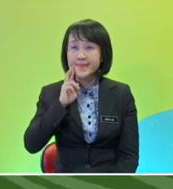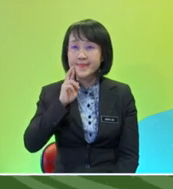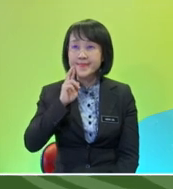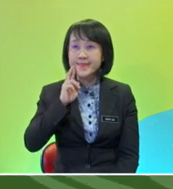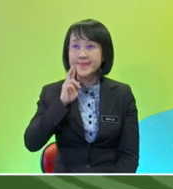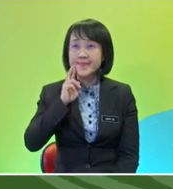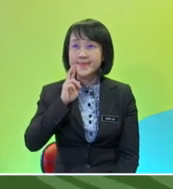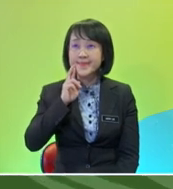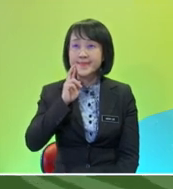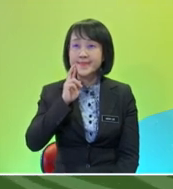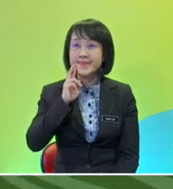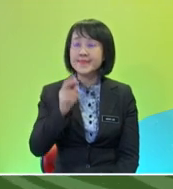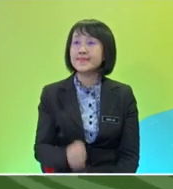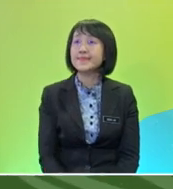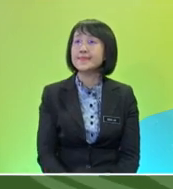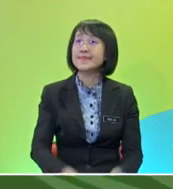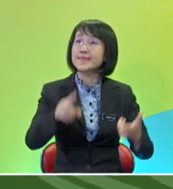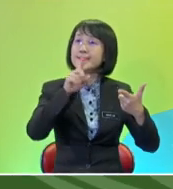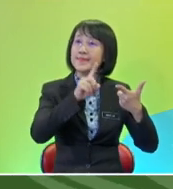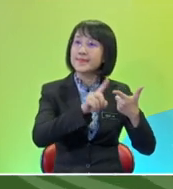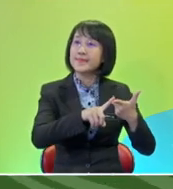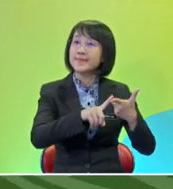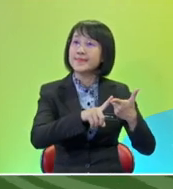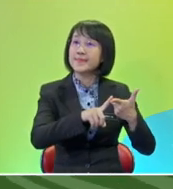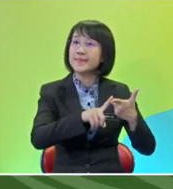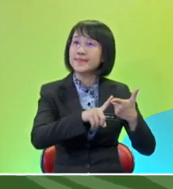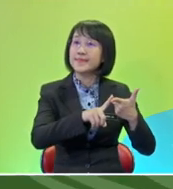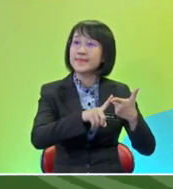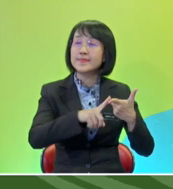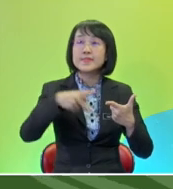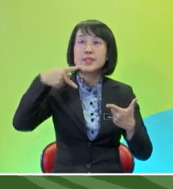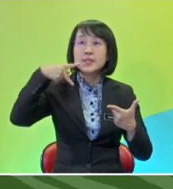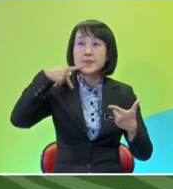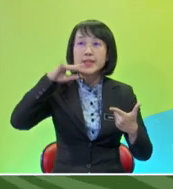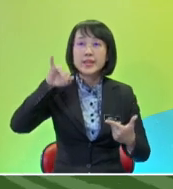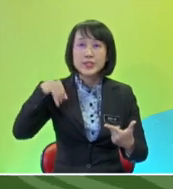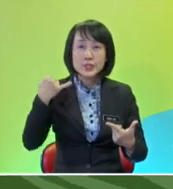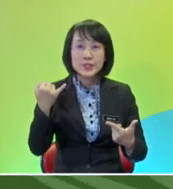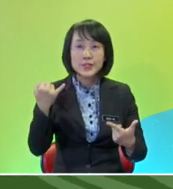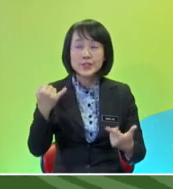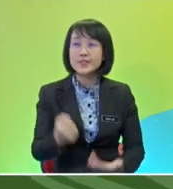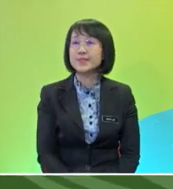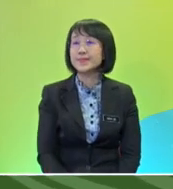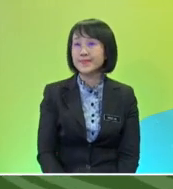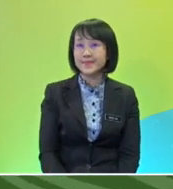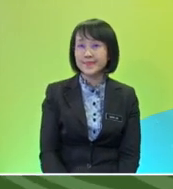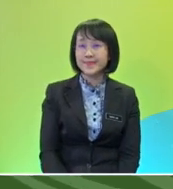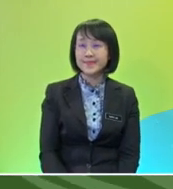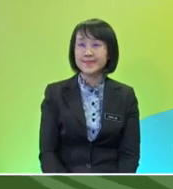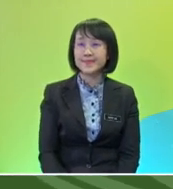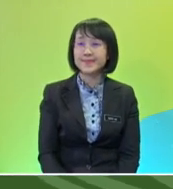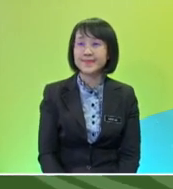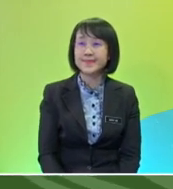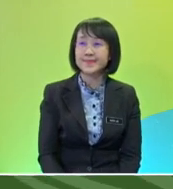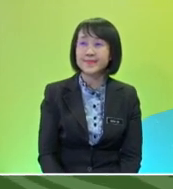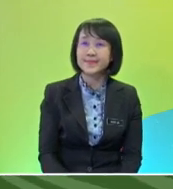datang. Okey, adik kita yang kedua adalah adik Lim Pei Jun. Lim Pei Jun. Hai Pei Jun. Kemudian